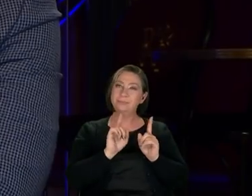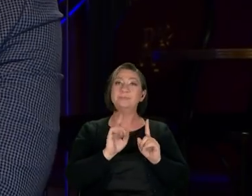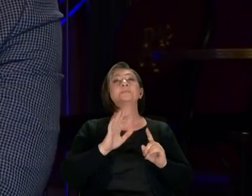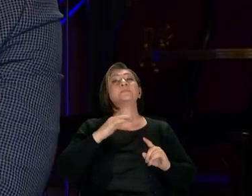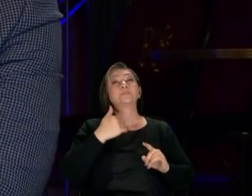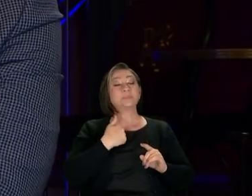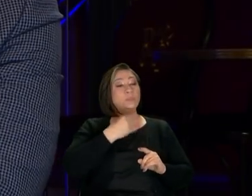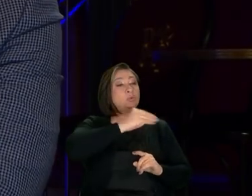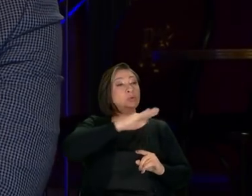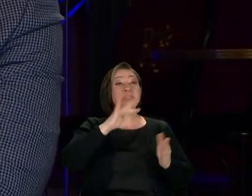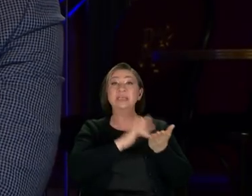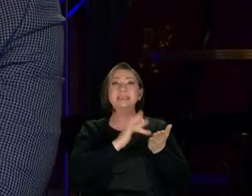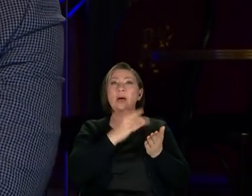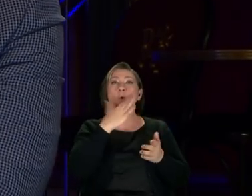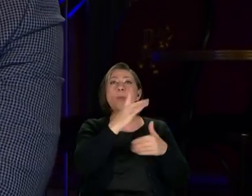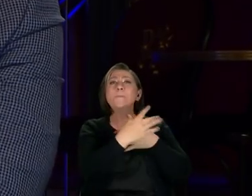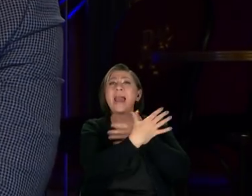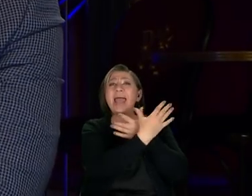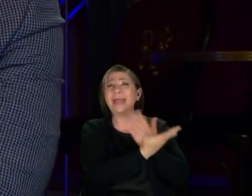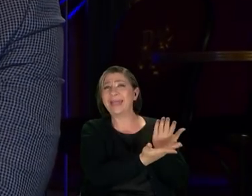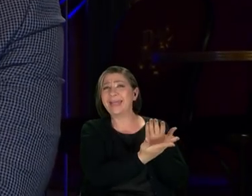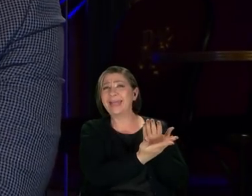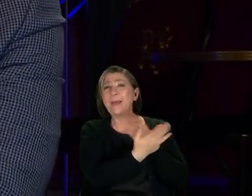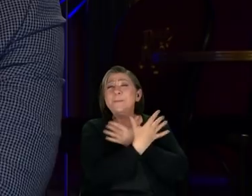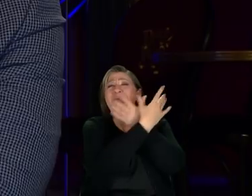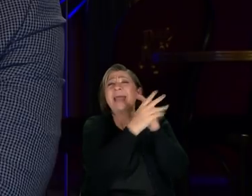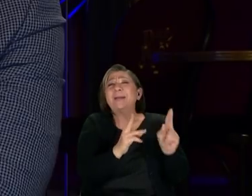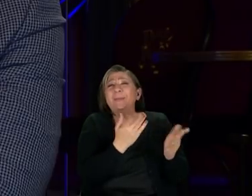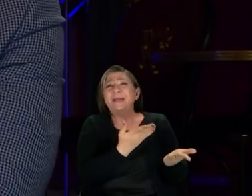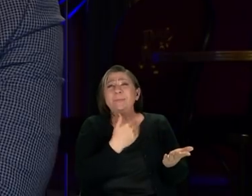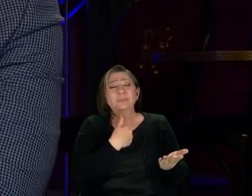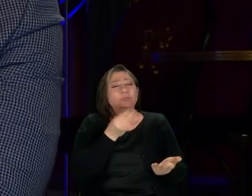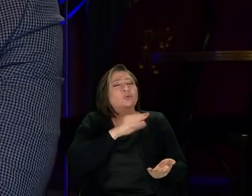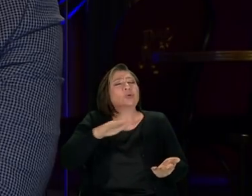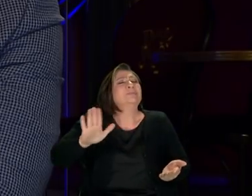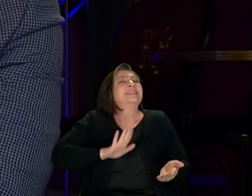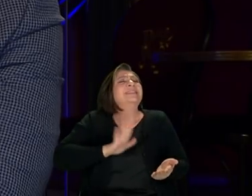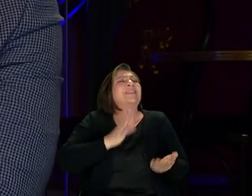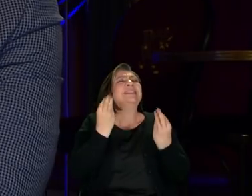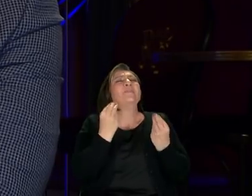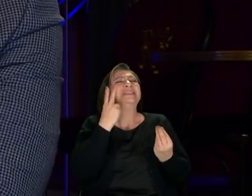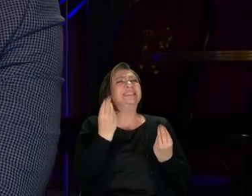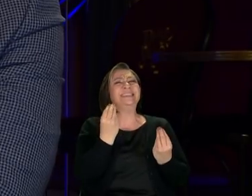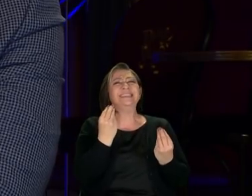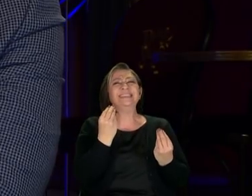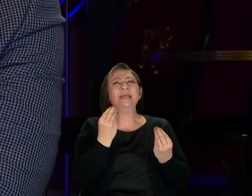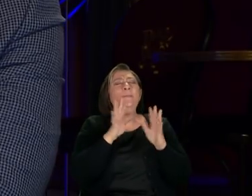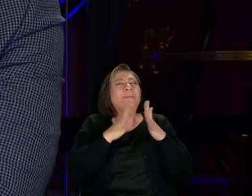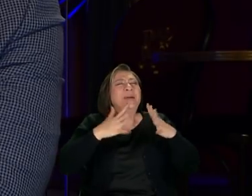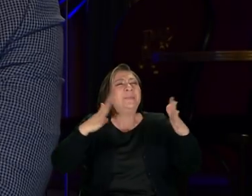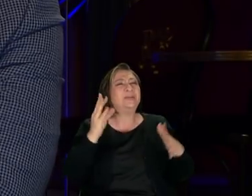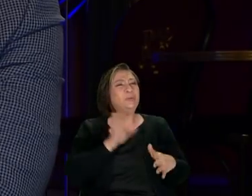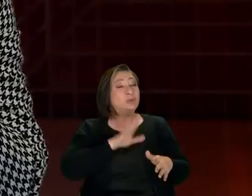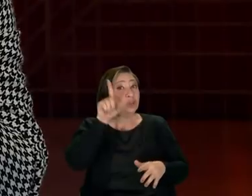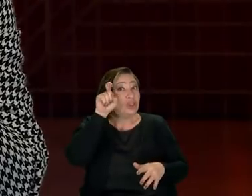bizim çocuklarımıza ceza olmaz. Bunlar melek gibi çocuklar. Hmm. Bizim çocuklarımız güzel çocuklar ya. Temiz çocuklar, pırıl pırıl